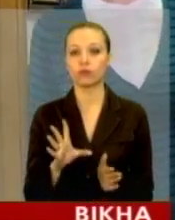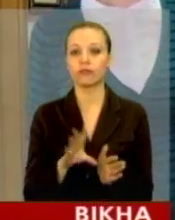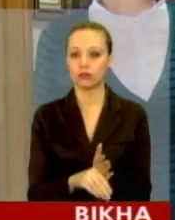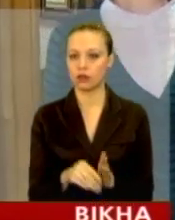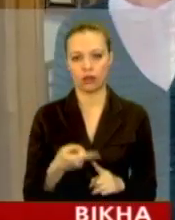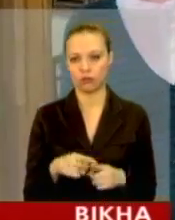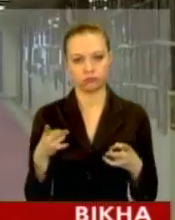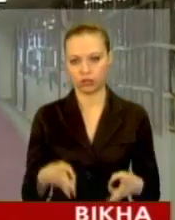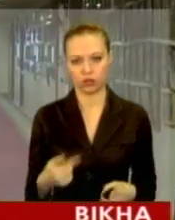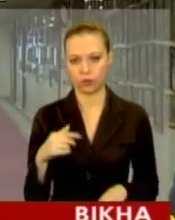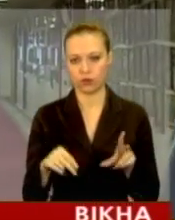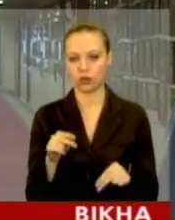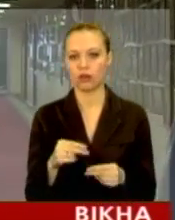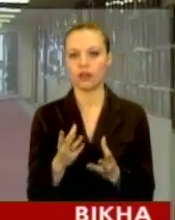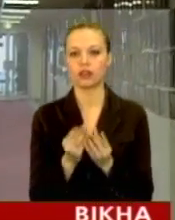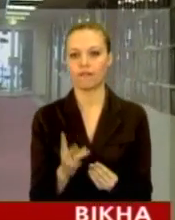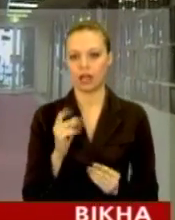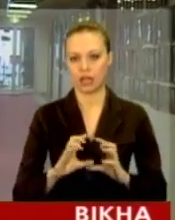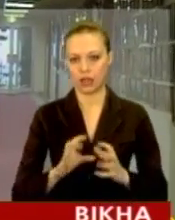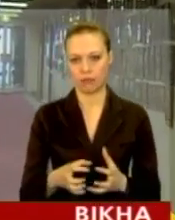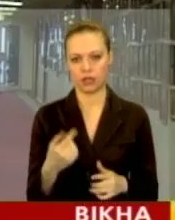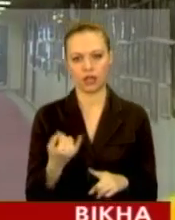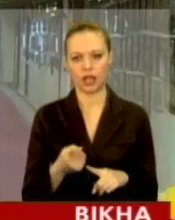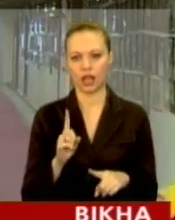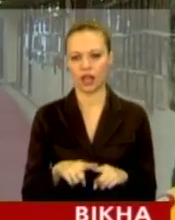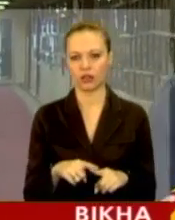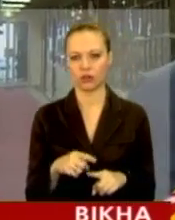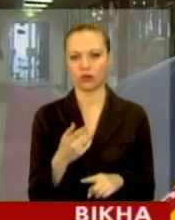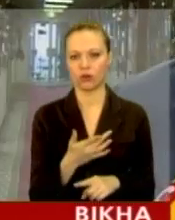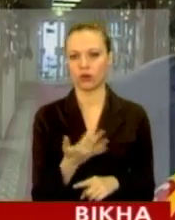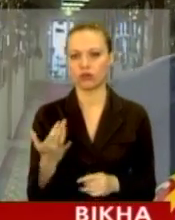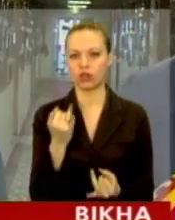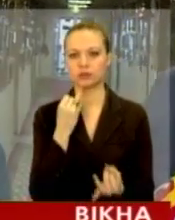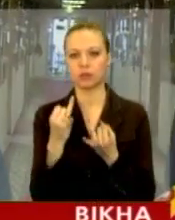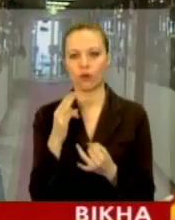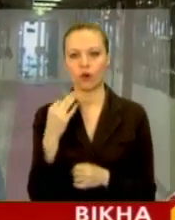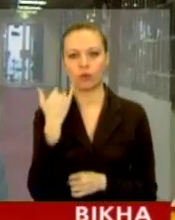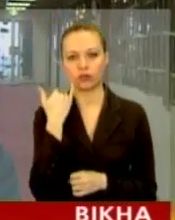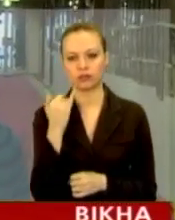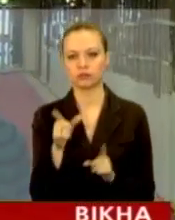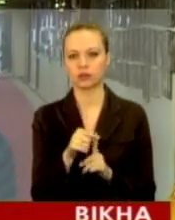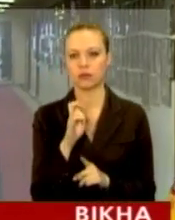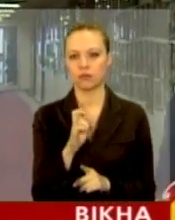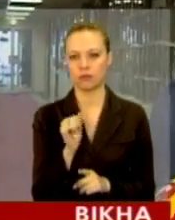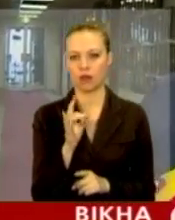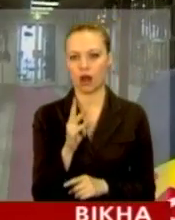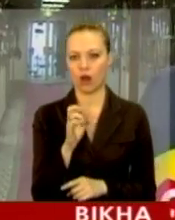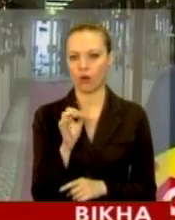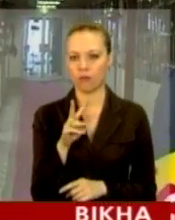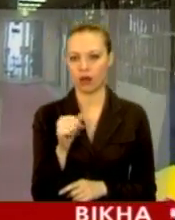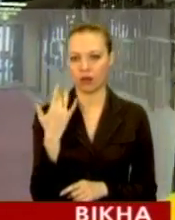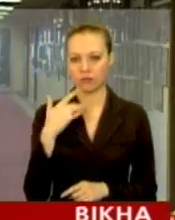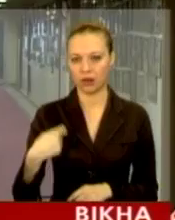это катастрофа, я считаю. Давление на мир. И вот эти полуторачасовые переговоры по телефону с Бараком Обамой, они,